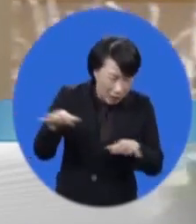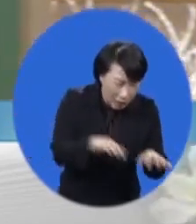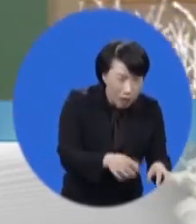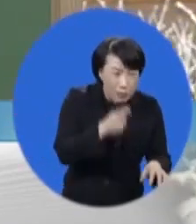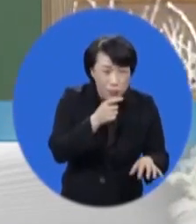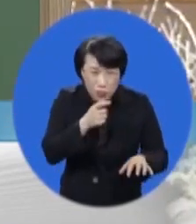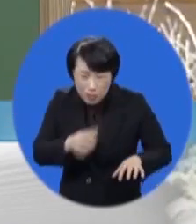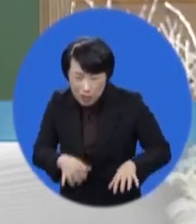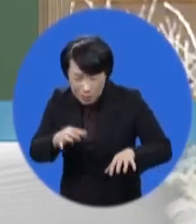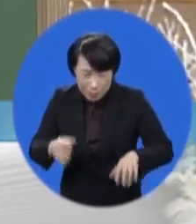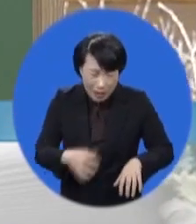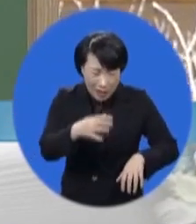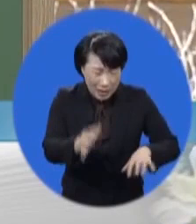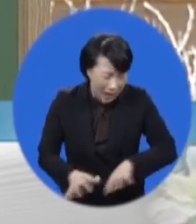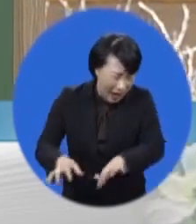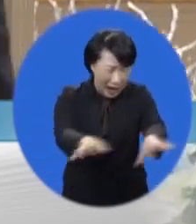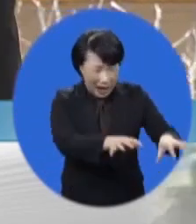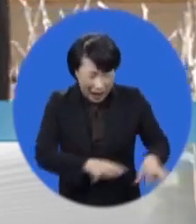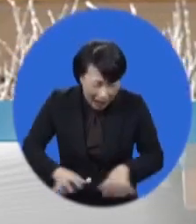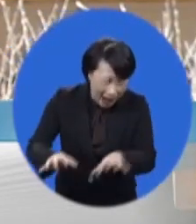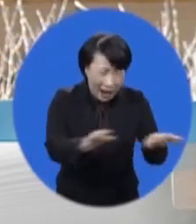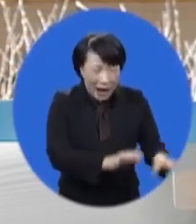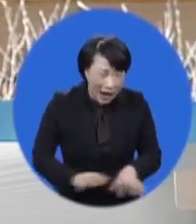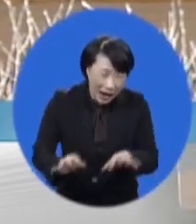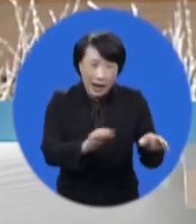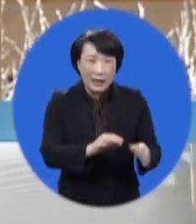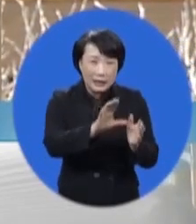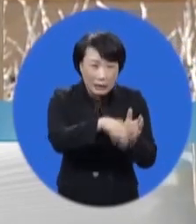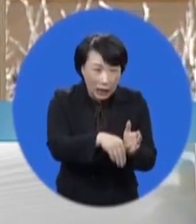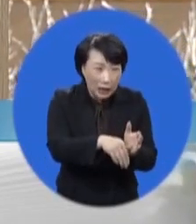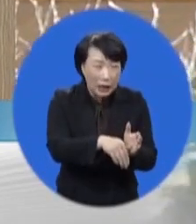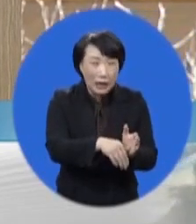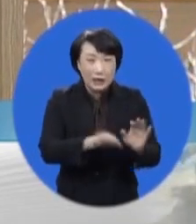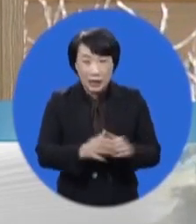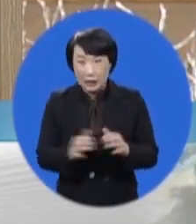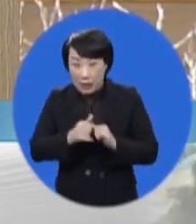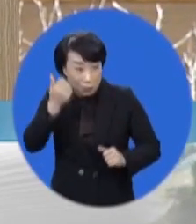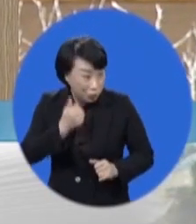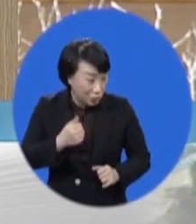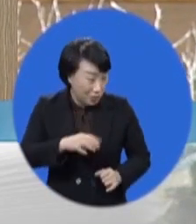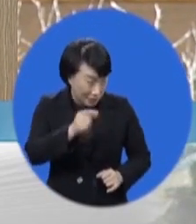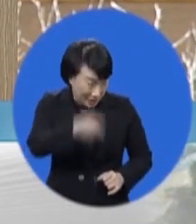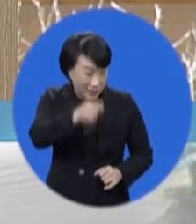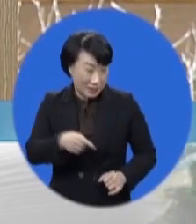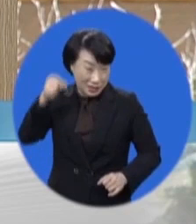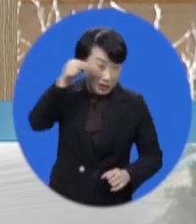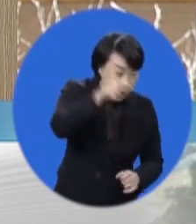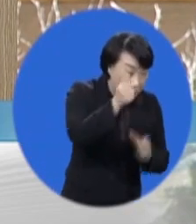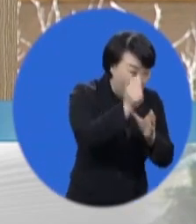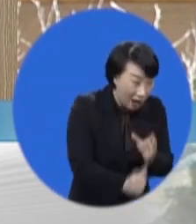물을 아래 위로 확 흔들어 동하게 할 때 사람이 들어가면 무슨